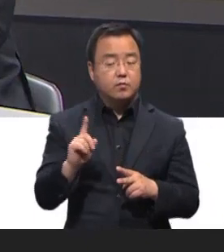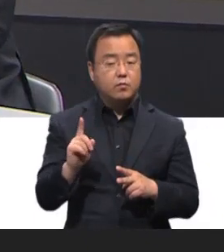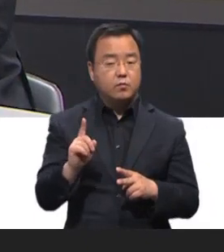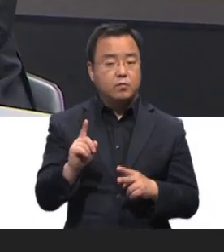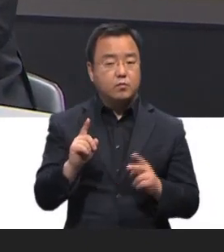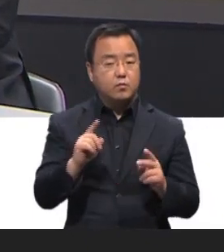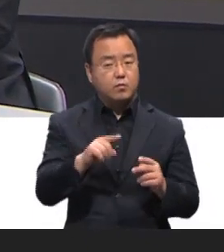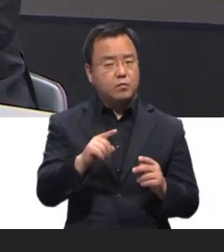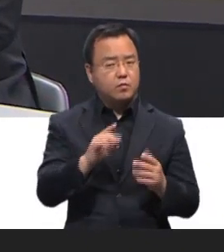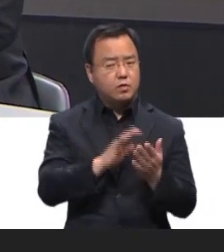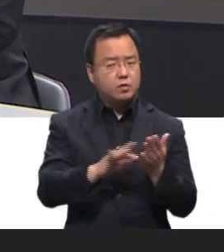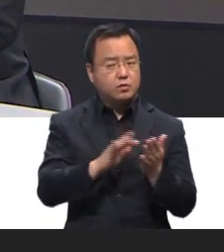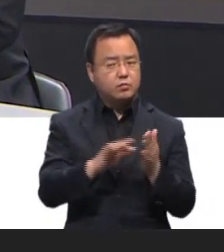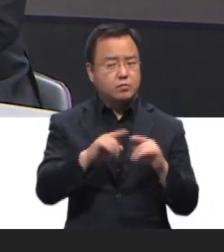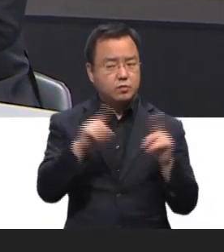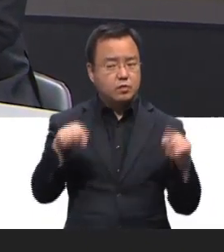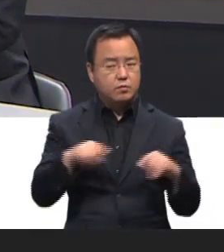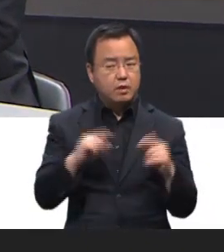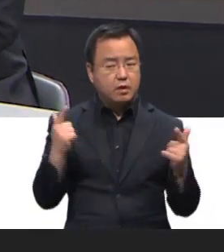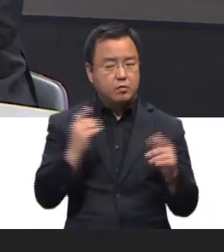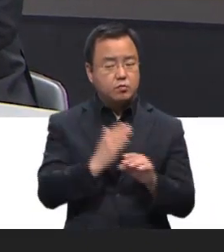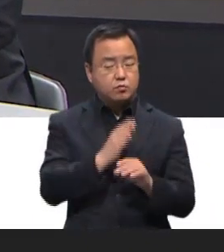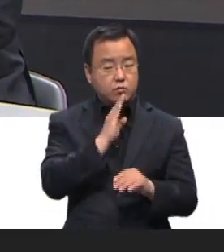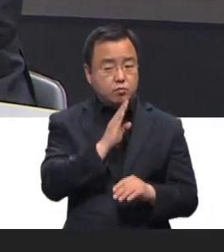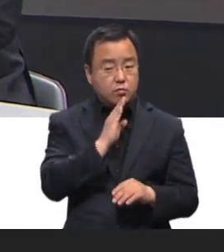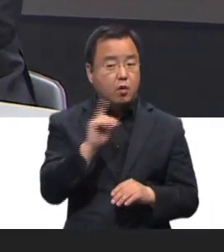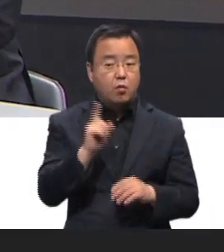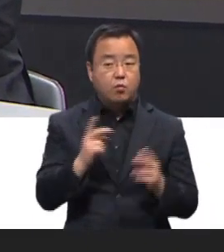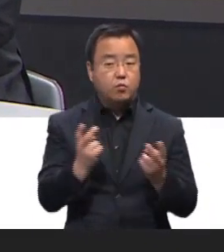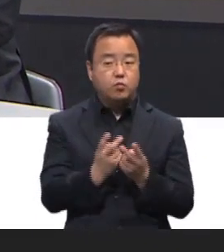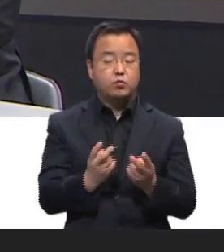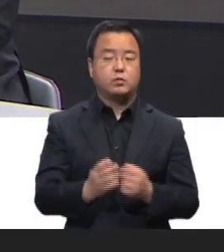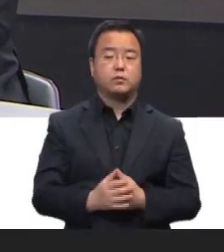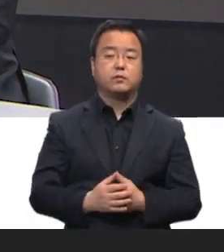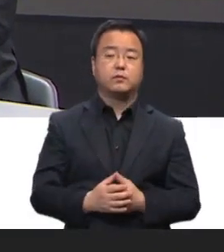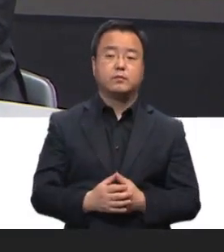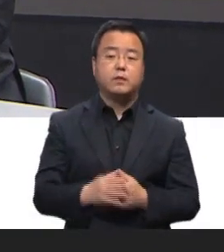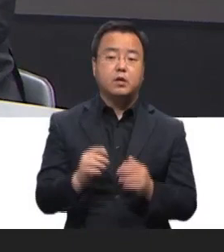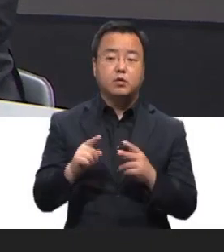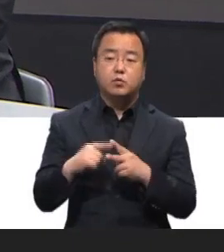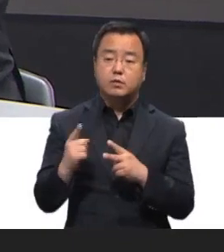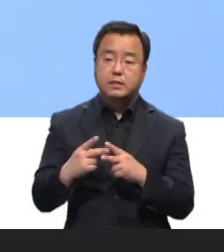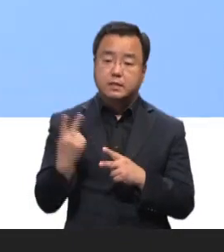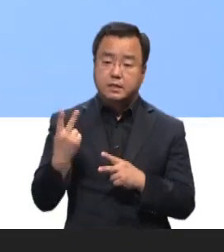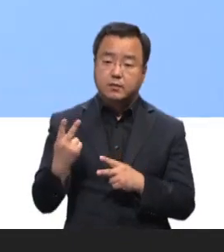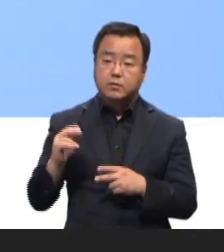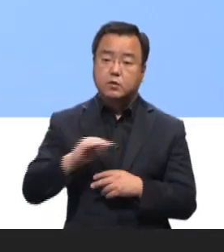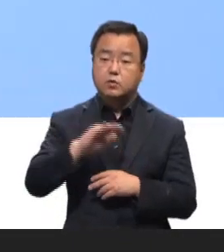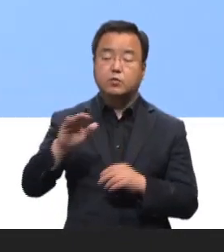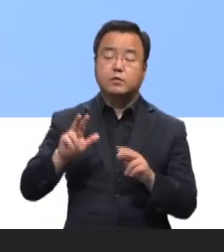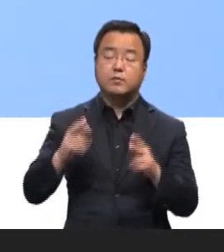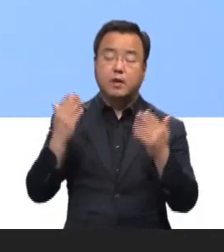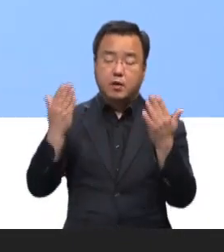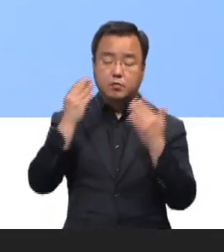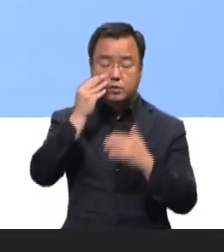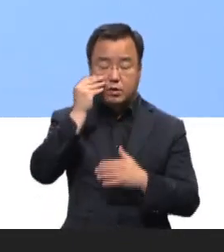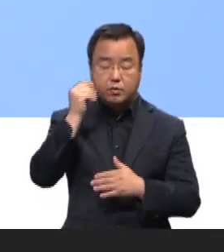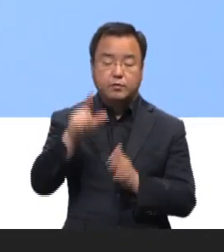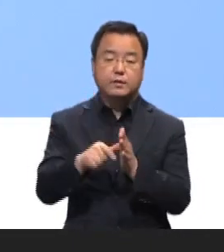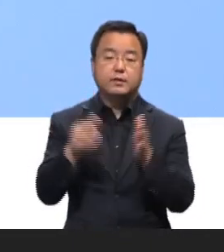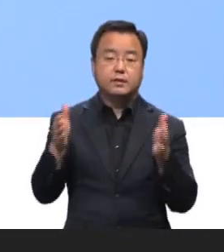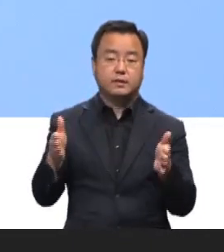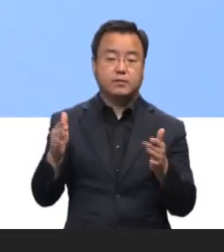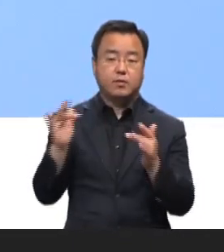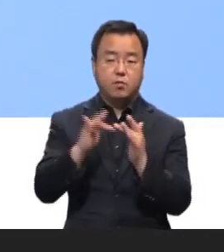안되는걸로 예배가 좀 있죠 어떻게 수업을 하고 있습니까 1 2학년 같은 경우에는 저희가 부터 학교 적응 기간 이라고 하잖아요 예